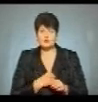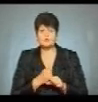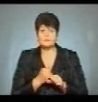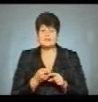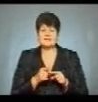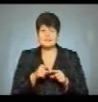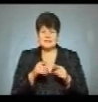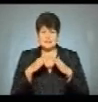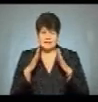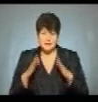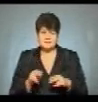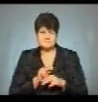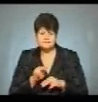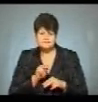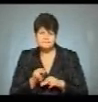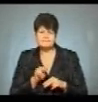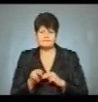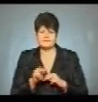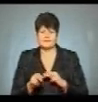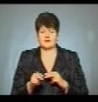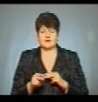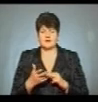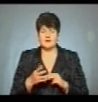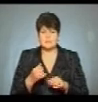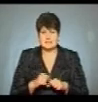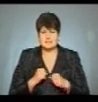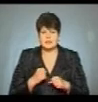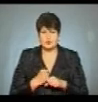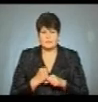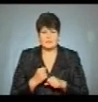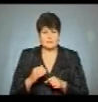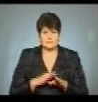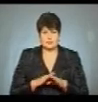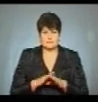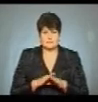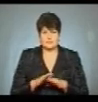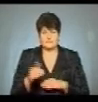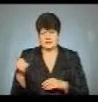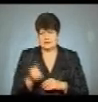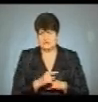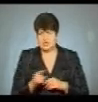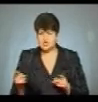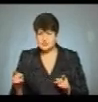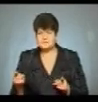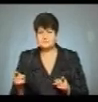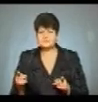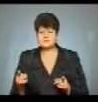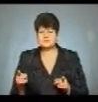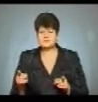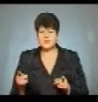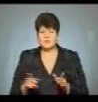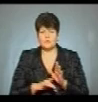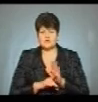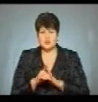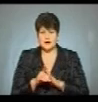табір катехетичним, властиво, так намагалися його робити протягом цілого цього тижня. В рамках табору ми